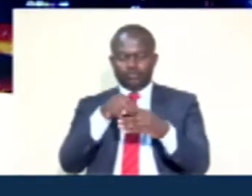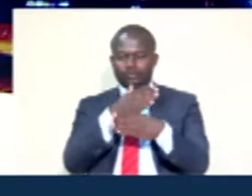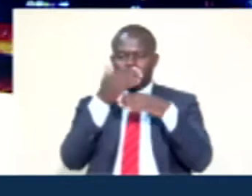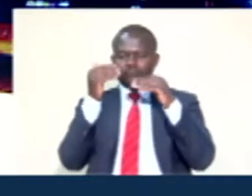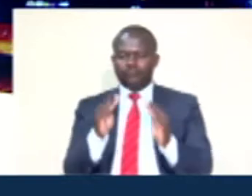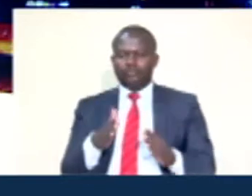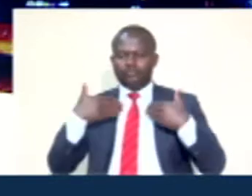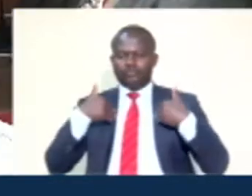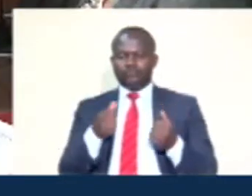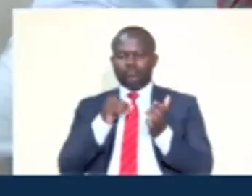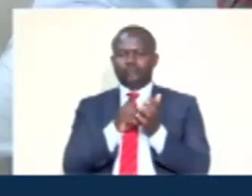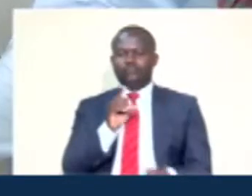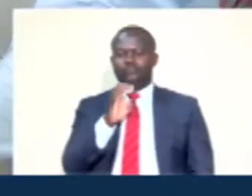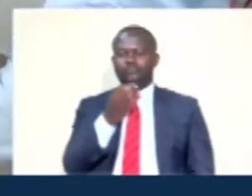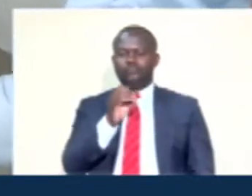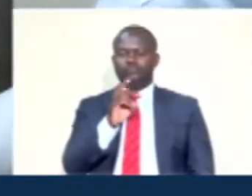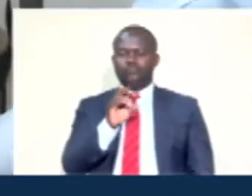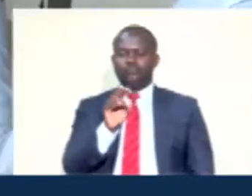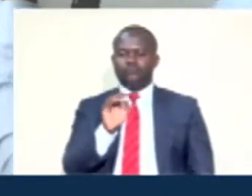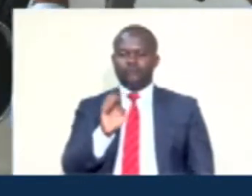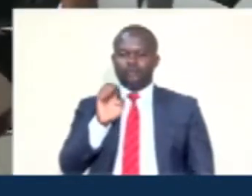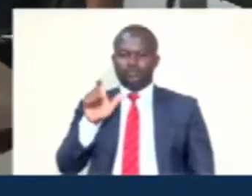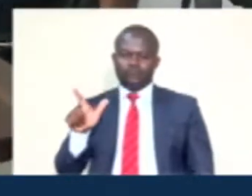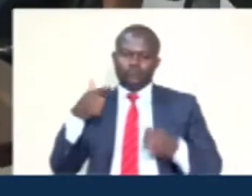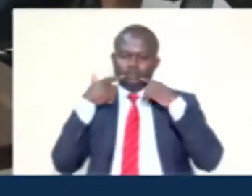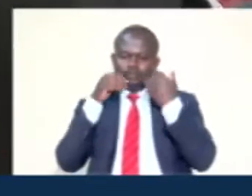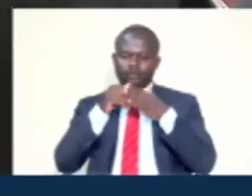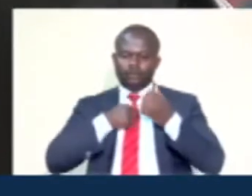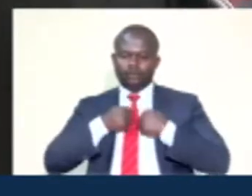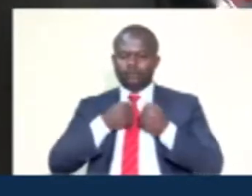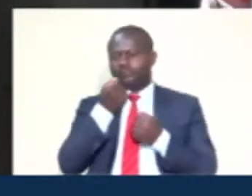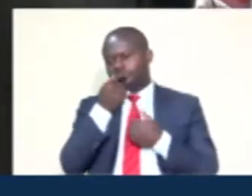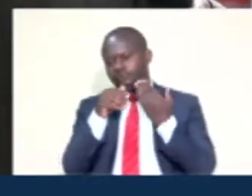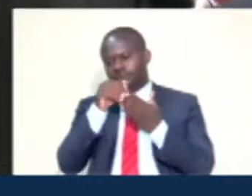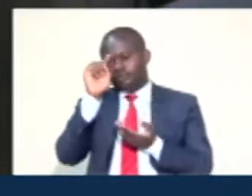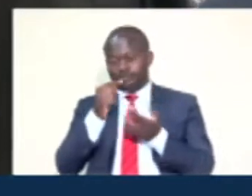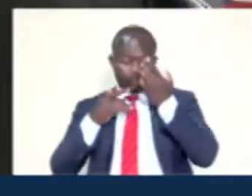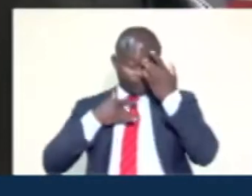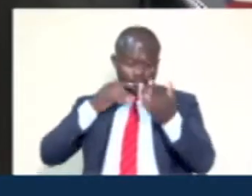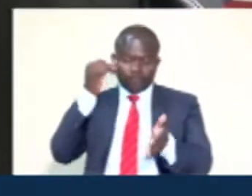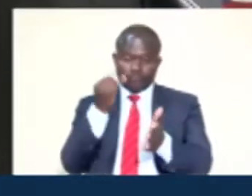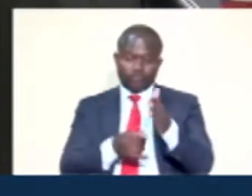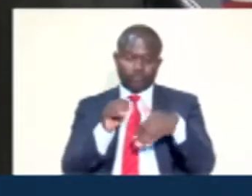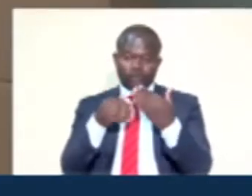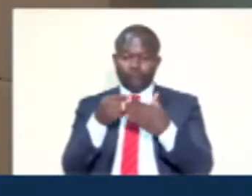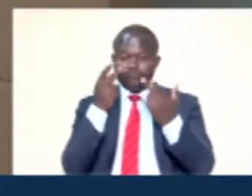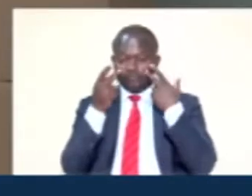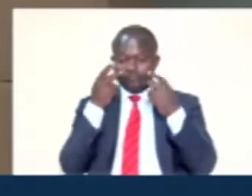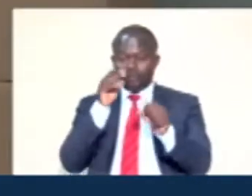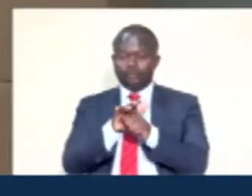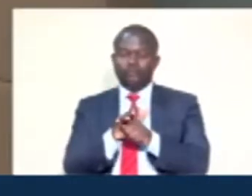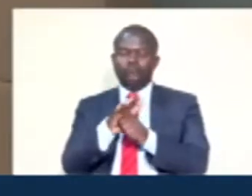Minisiteri y'Ubuzima, Dr. Corneille Ntihabose, avuga ko mu Rwanda imiti igabanya ubukana bwa virusi itera SIDA iboneka ku